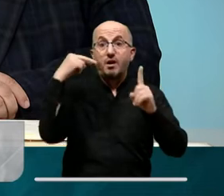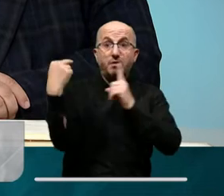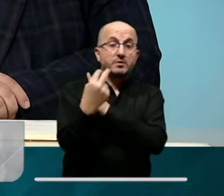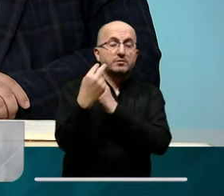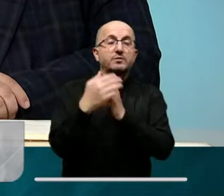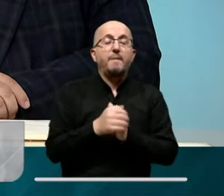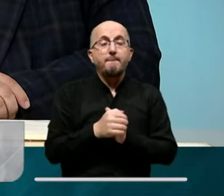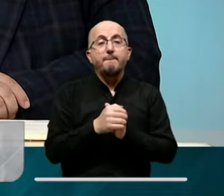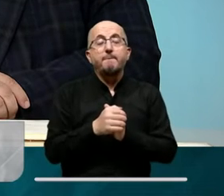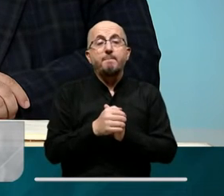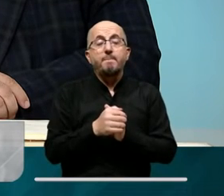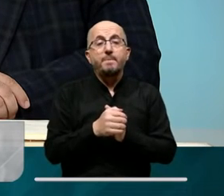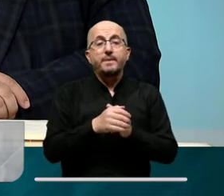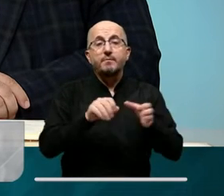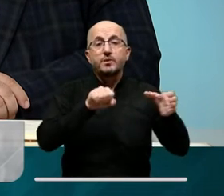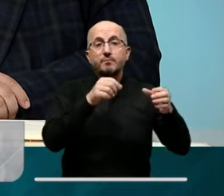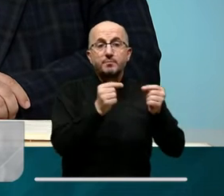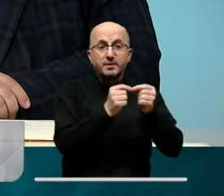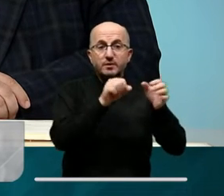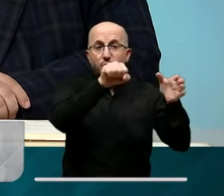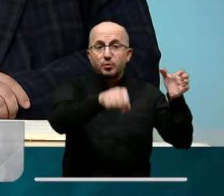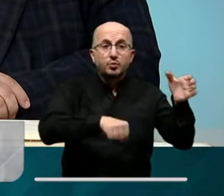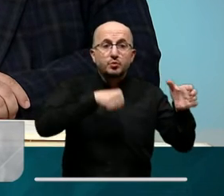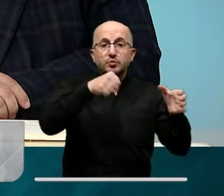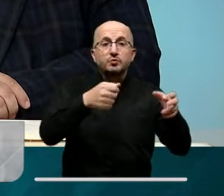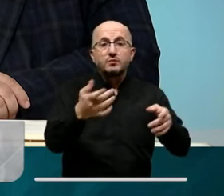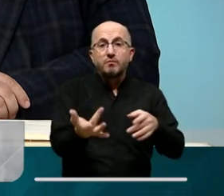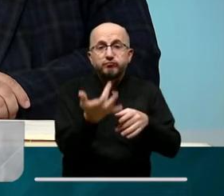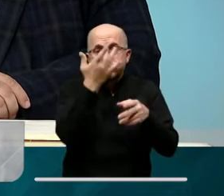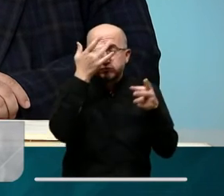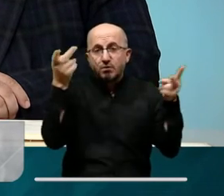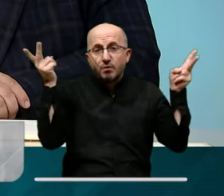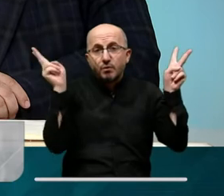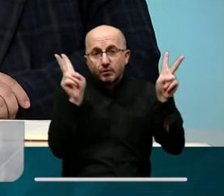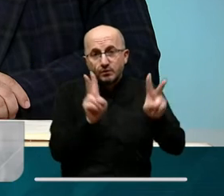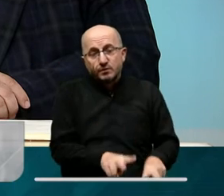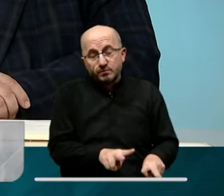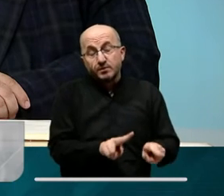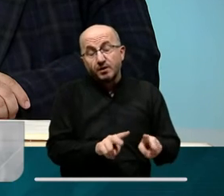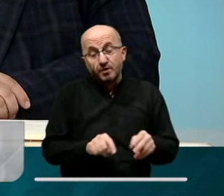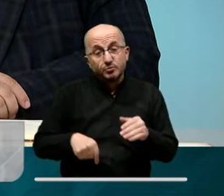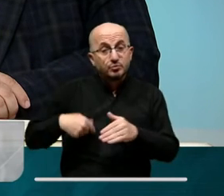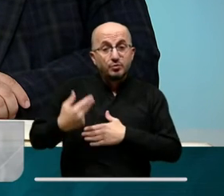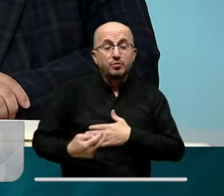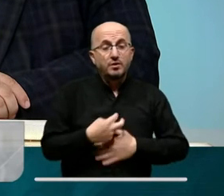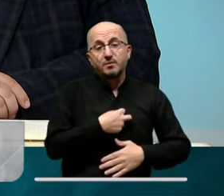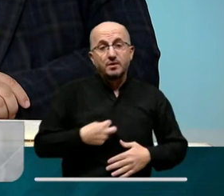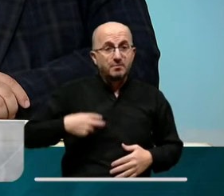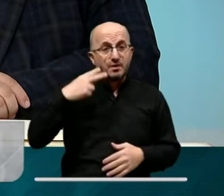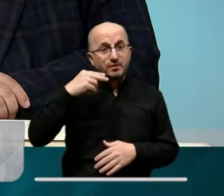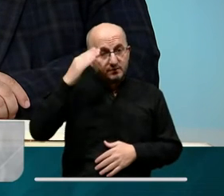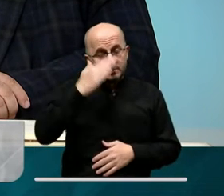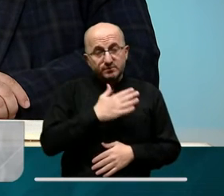E bir maune kuyusunda şehit edilmişti bunun üzerine Allah'ın resulü sallallahu aleyhi ve sellem